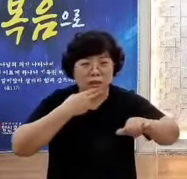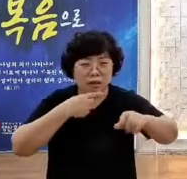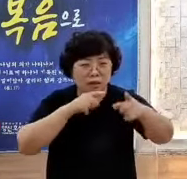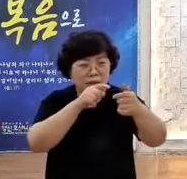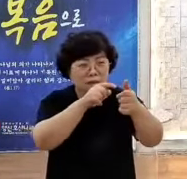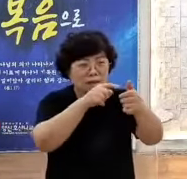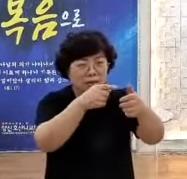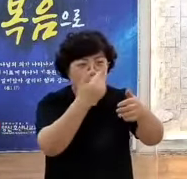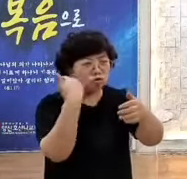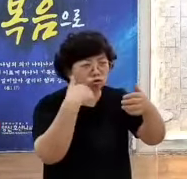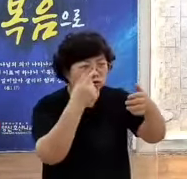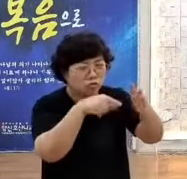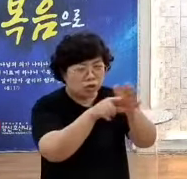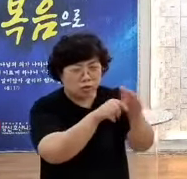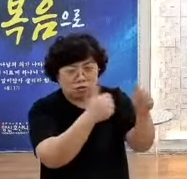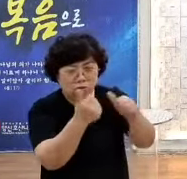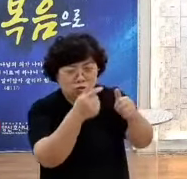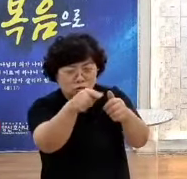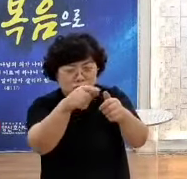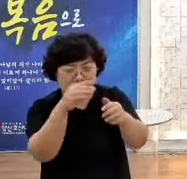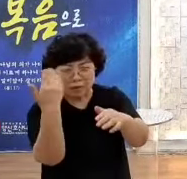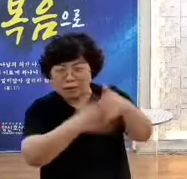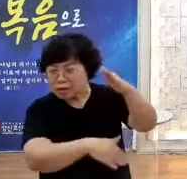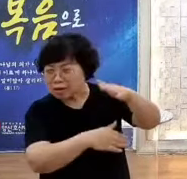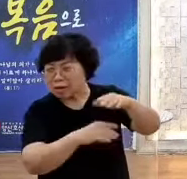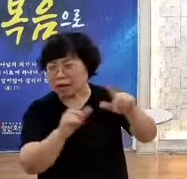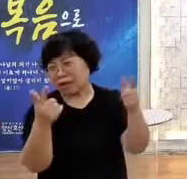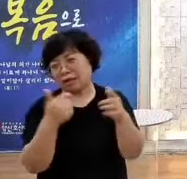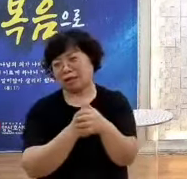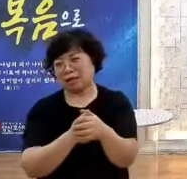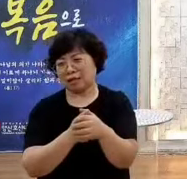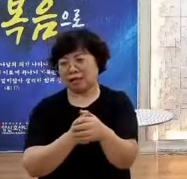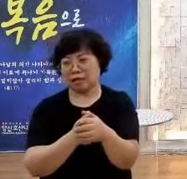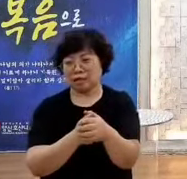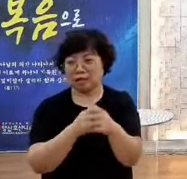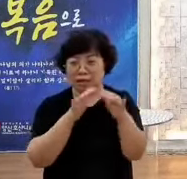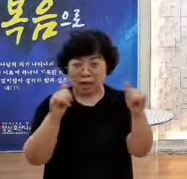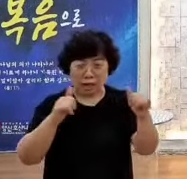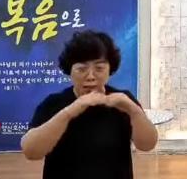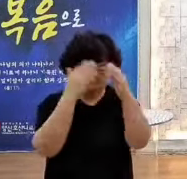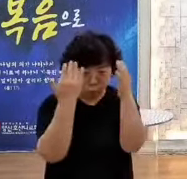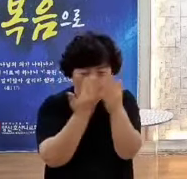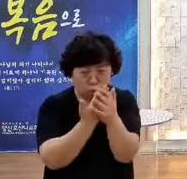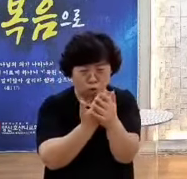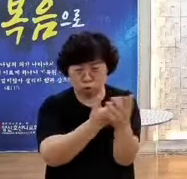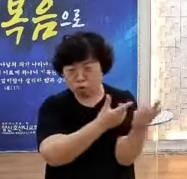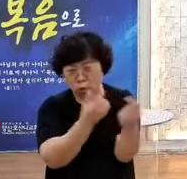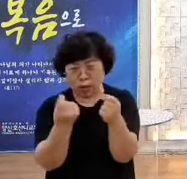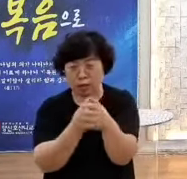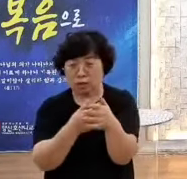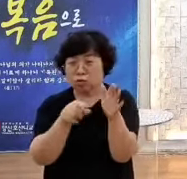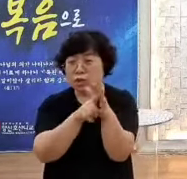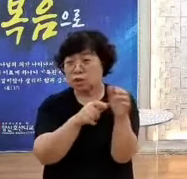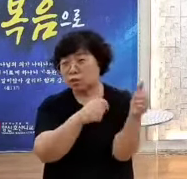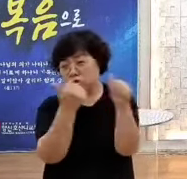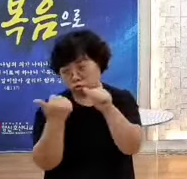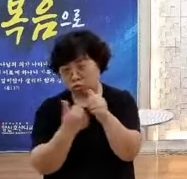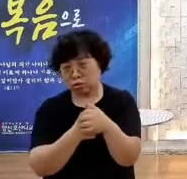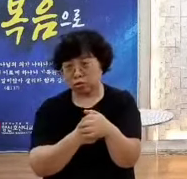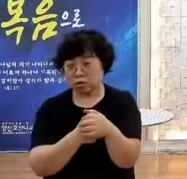아니라니까요. 제일 더럽고 제일 불쌍하고 연약할 때, 아무 가치